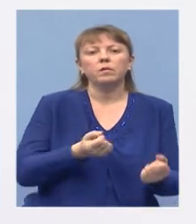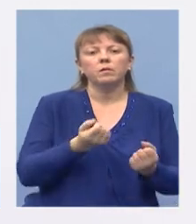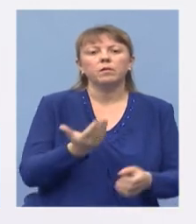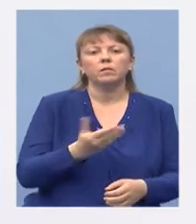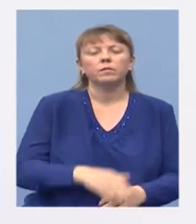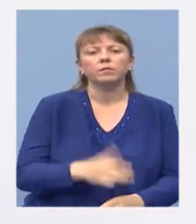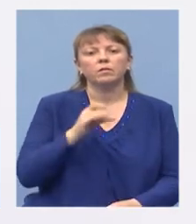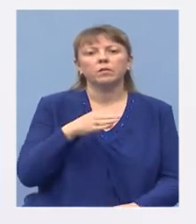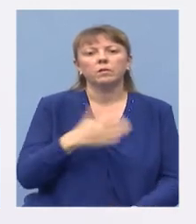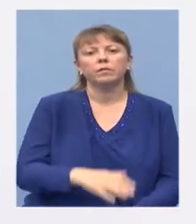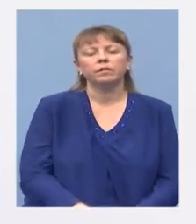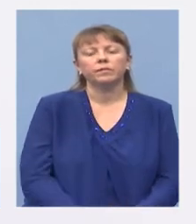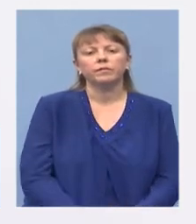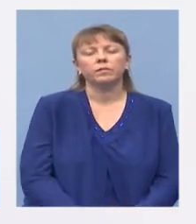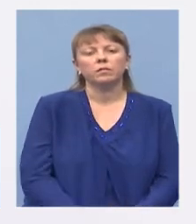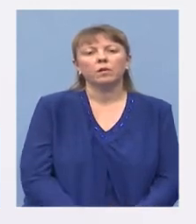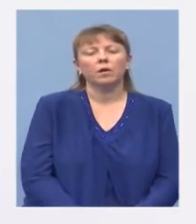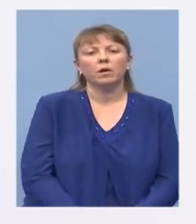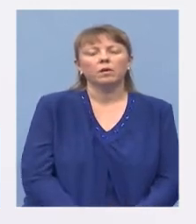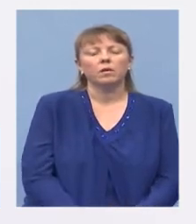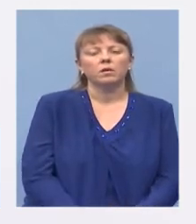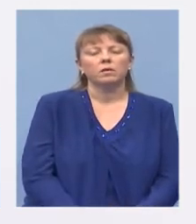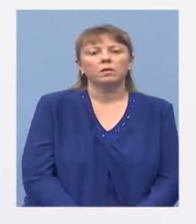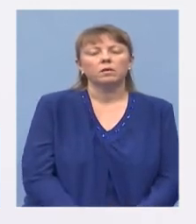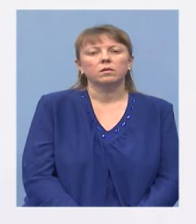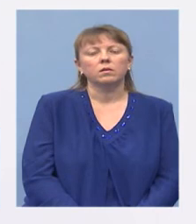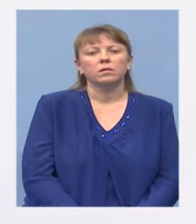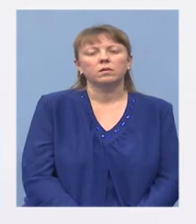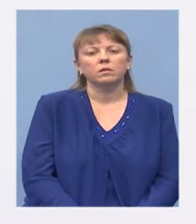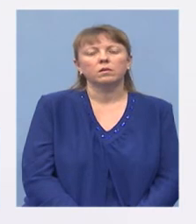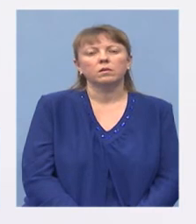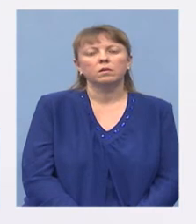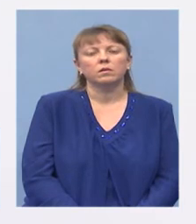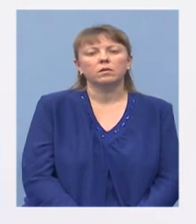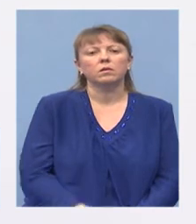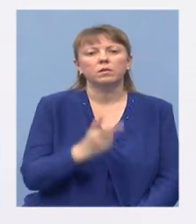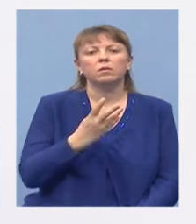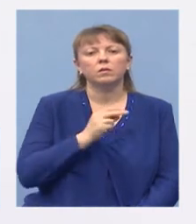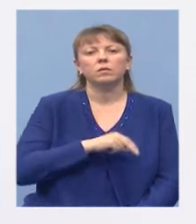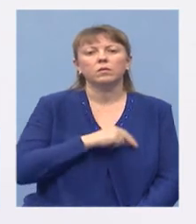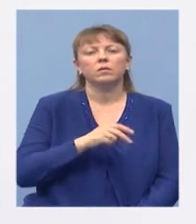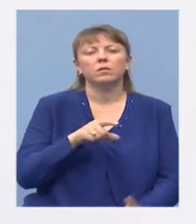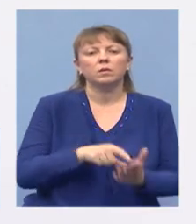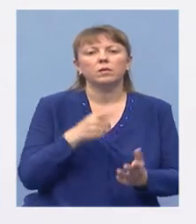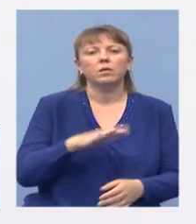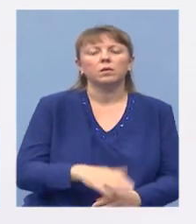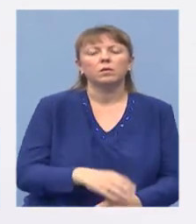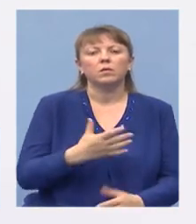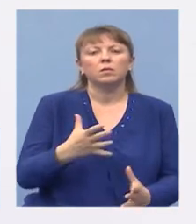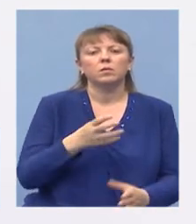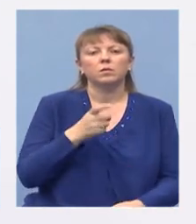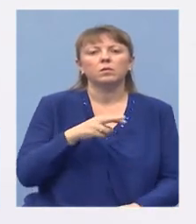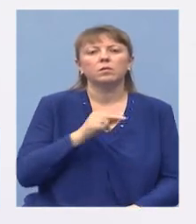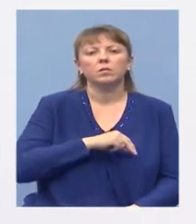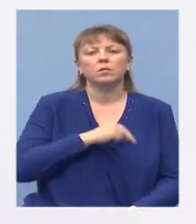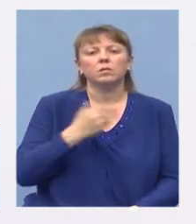через IT-картоматы. Ну, это, ну, как банкомат. Ну, то есть, да, совершенно верно, и он будет доступен 24/7, но это большая техническая работа,